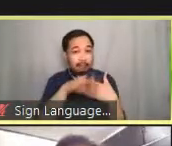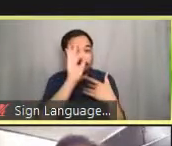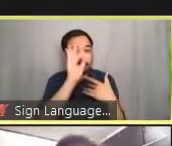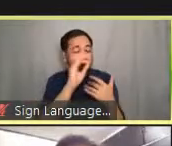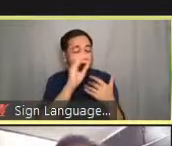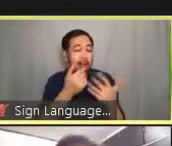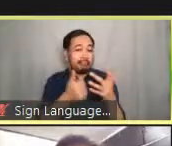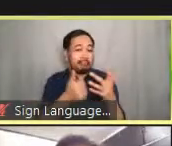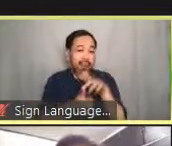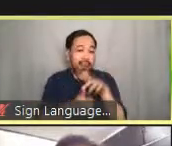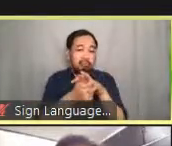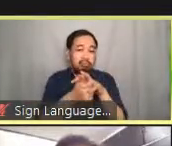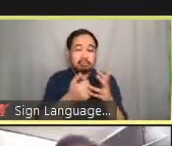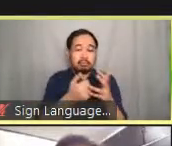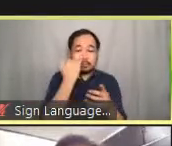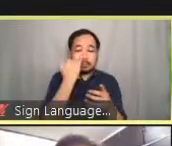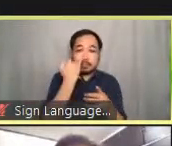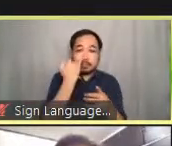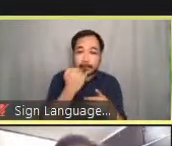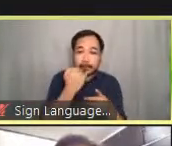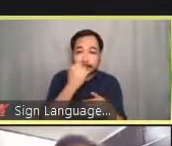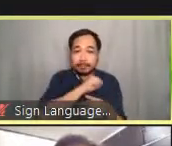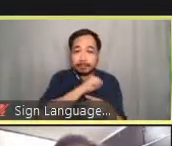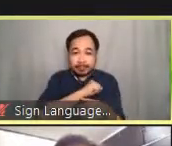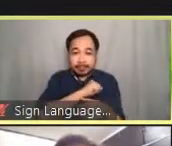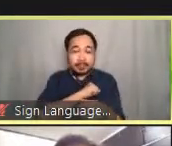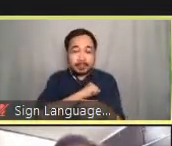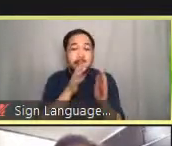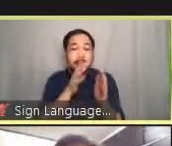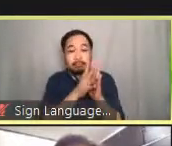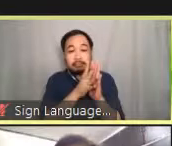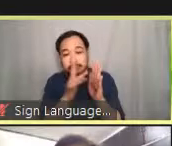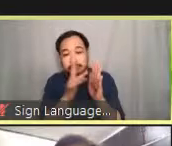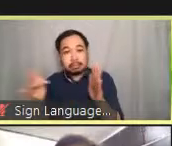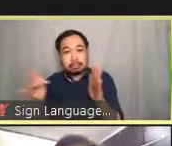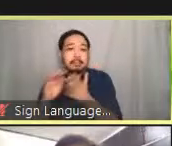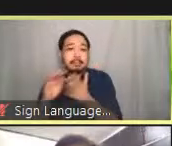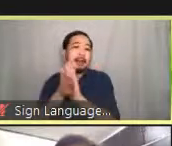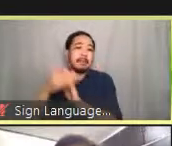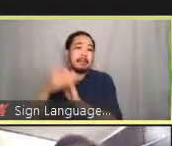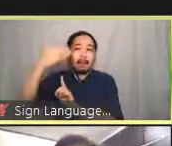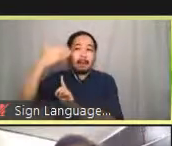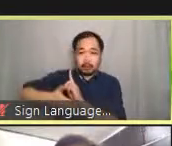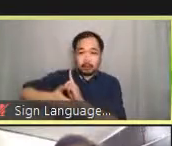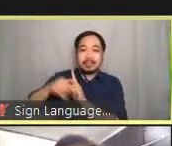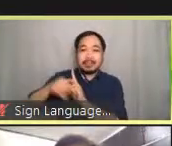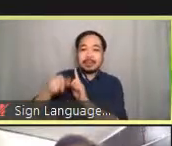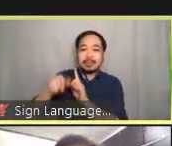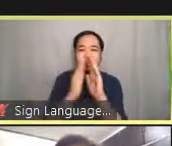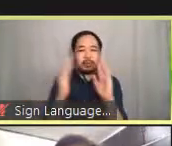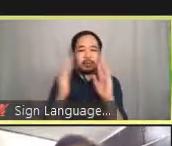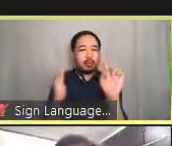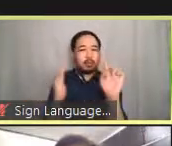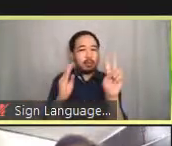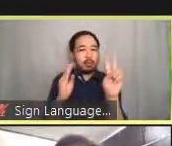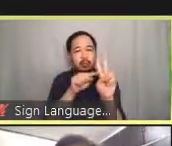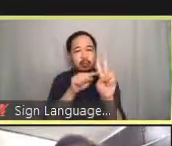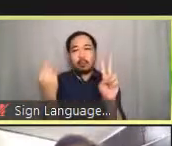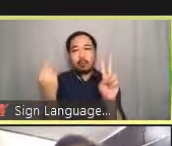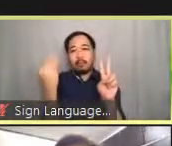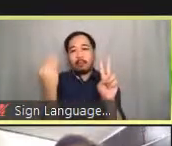ng mas, all the way hanggang sa na-isolate yan. So, that's the 2 to 14 weeks. So, yun ang